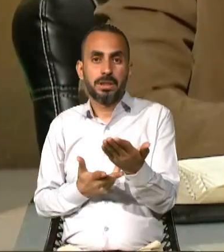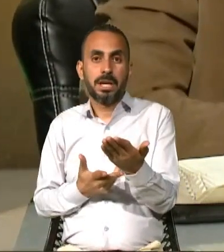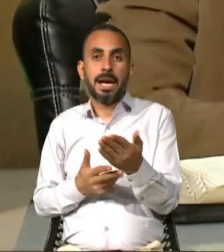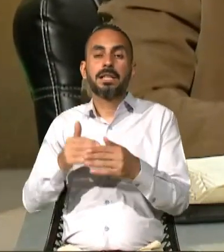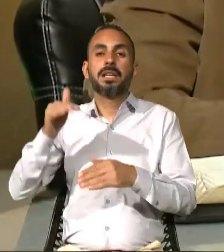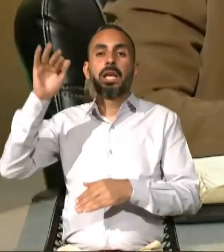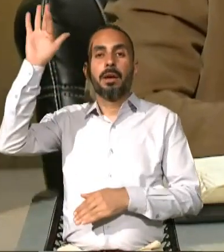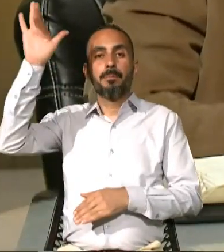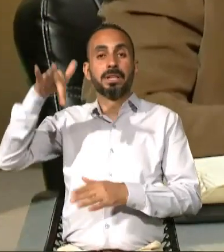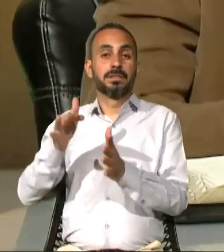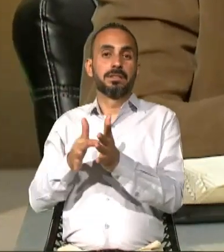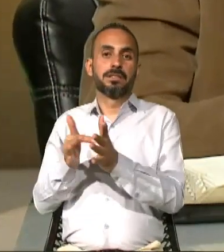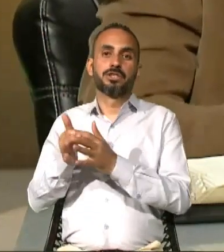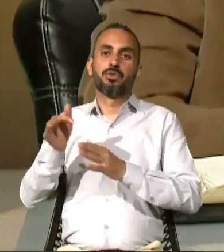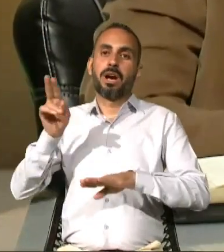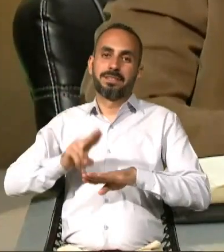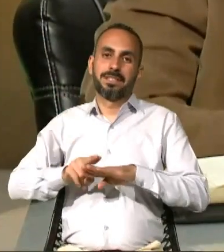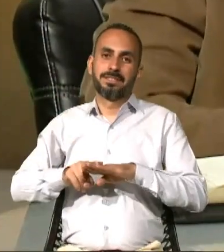المسيح.